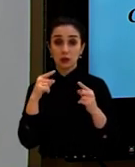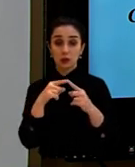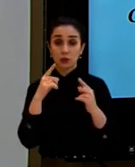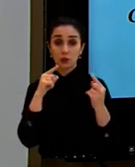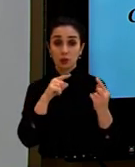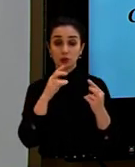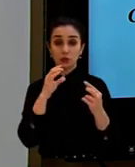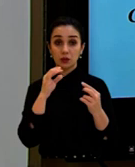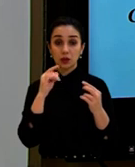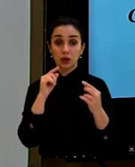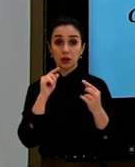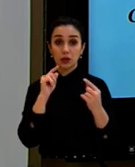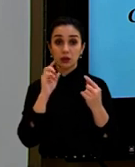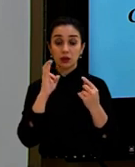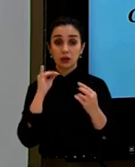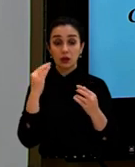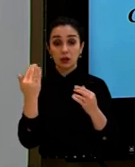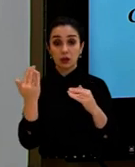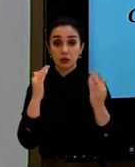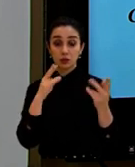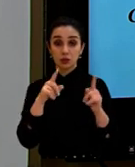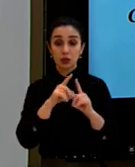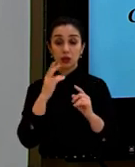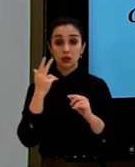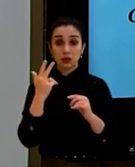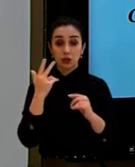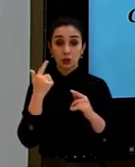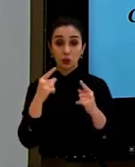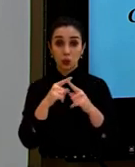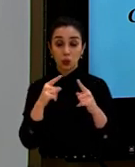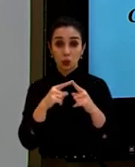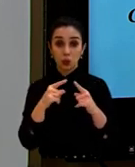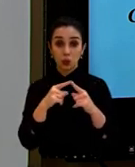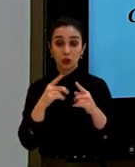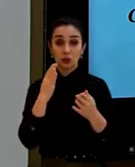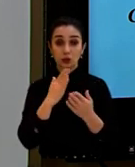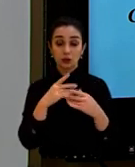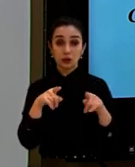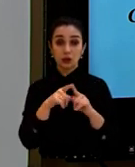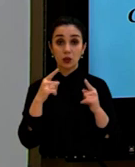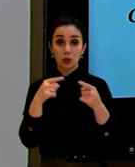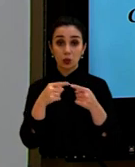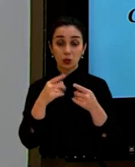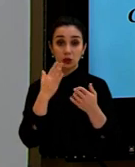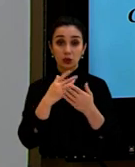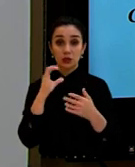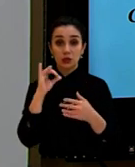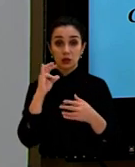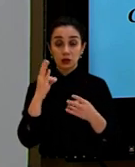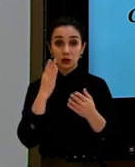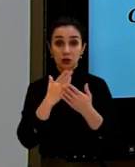напротив угла С. Отношение сторон треугольника на соответственные углы, на